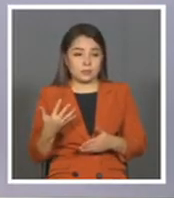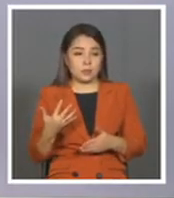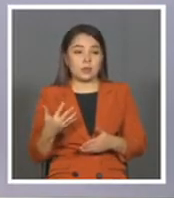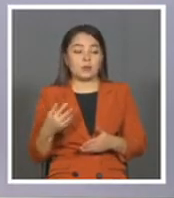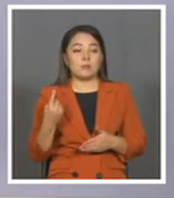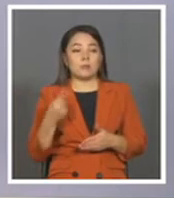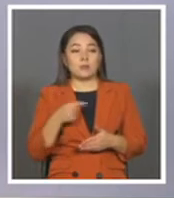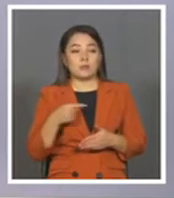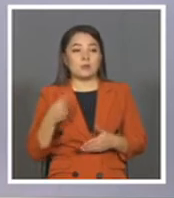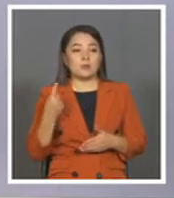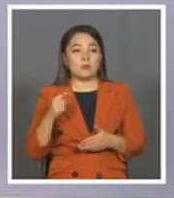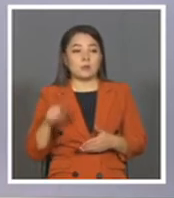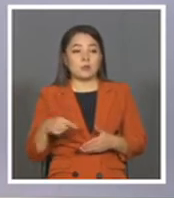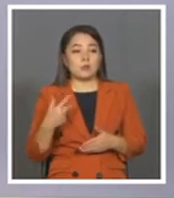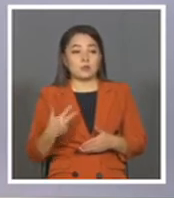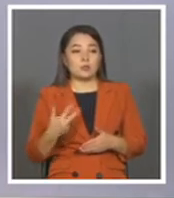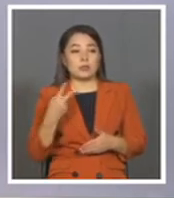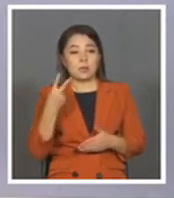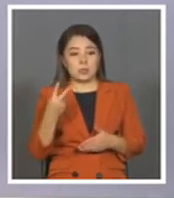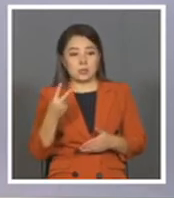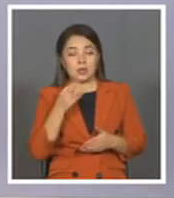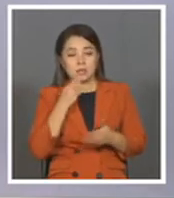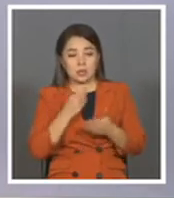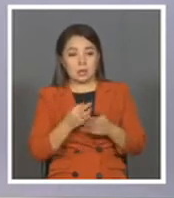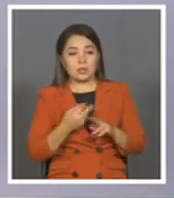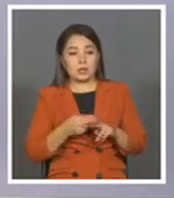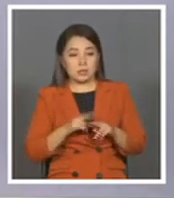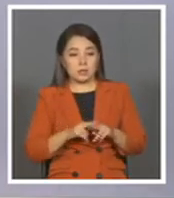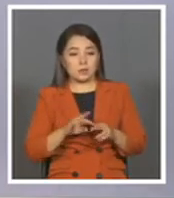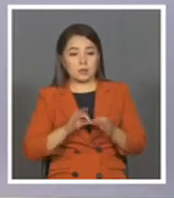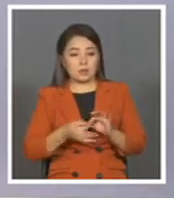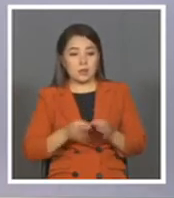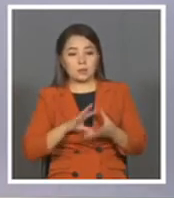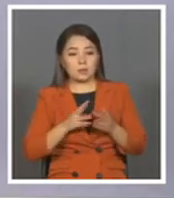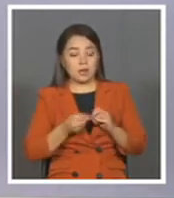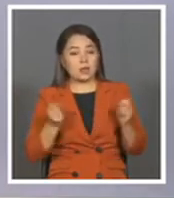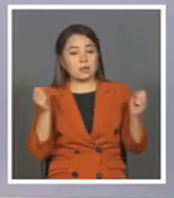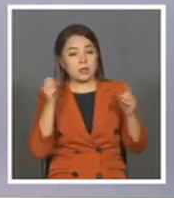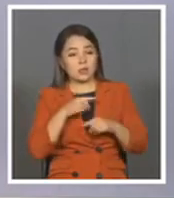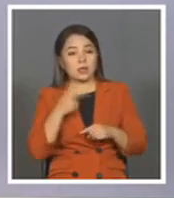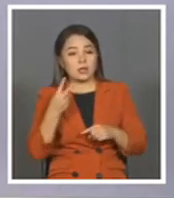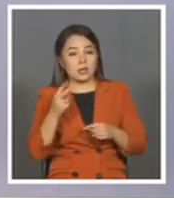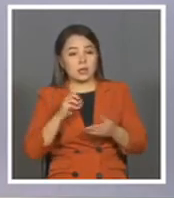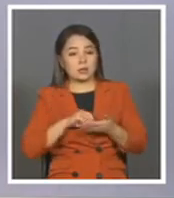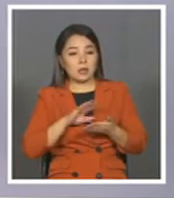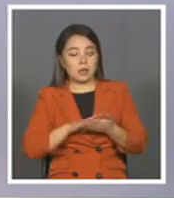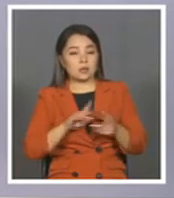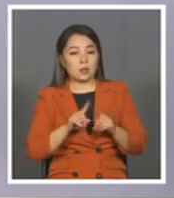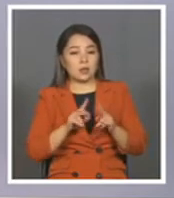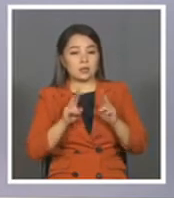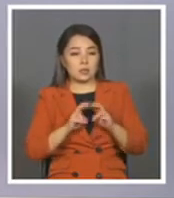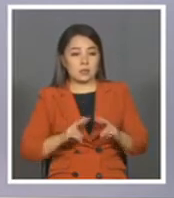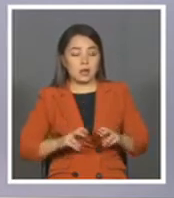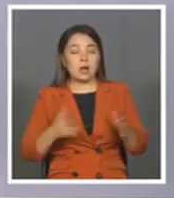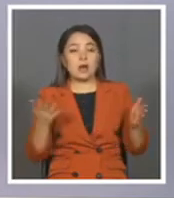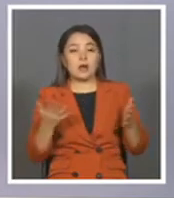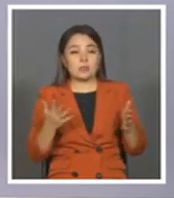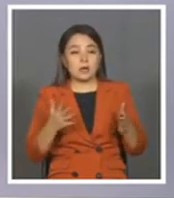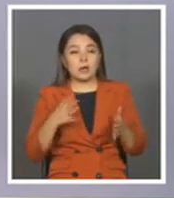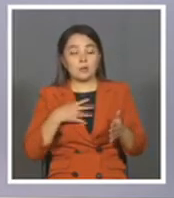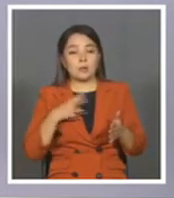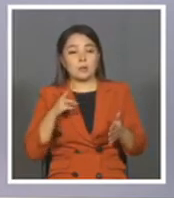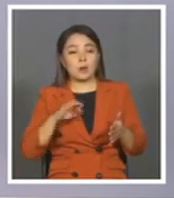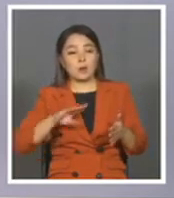минус 1,3-нің модулі 1,3 болады. Анықтама бойынша екі теріс санды салыстырғанда қайсының модулі